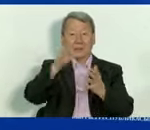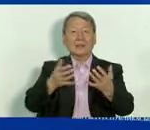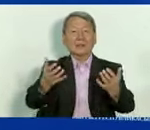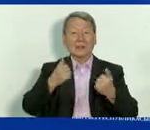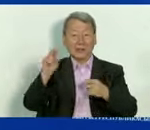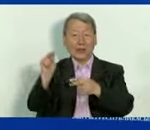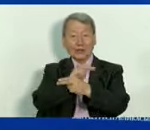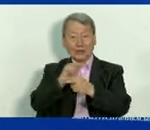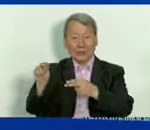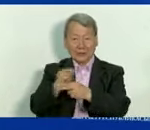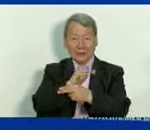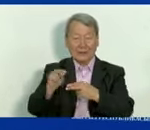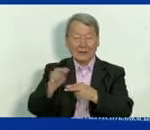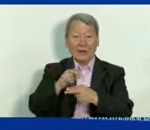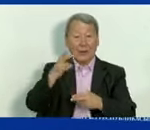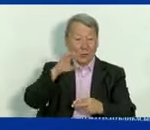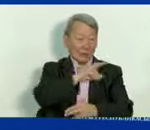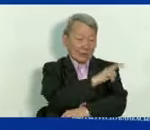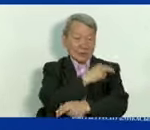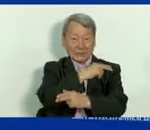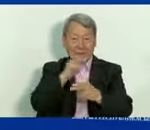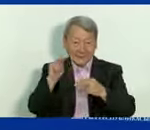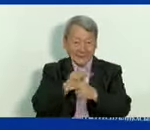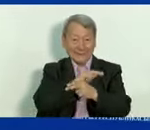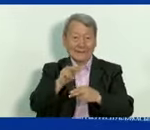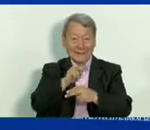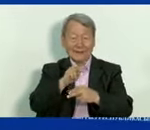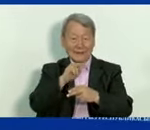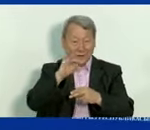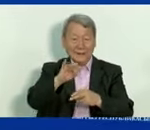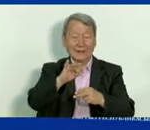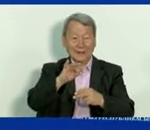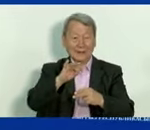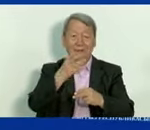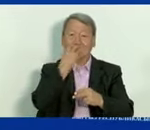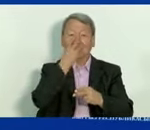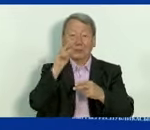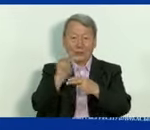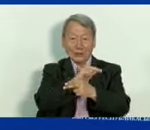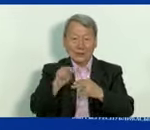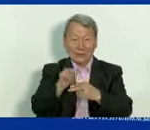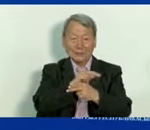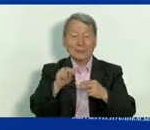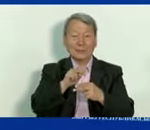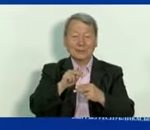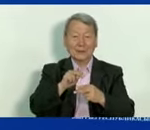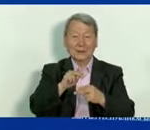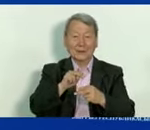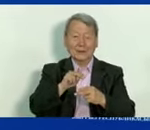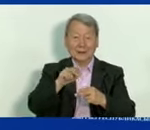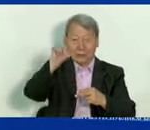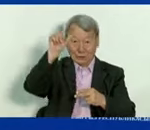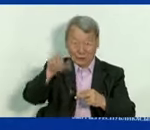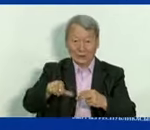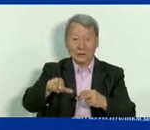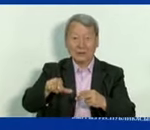на лечение. Но несмотря на наши лечебные и реанимационные мероприятия,